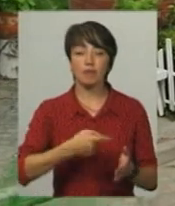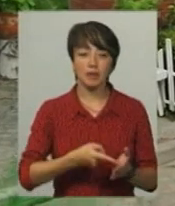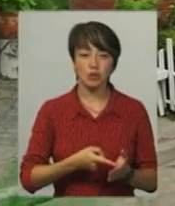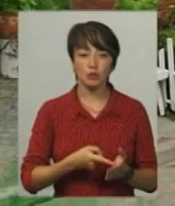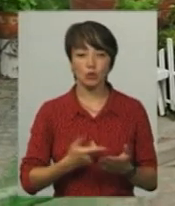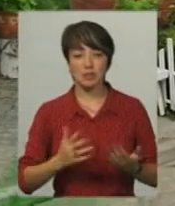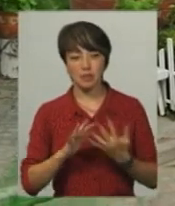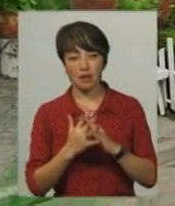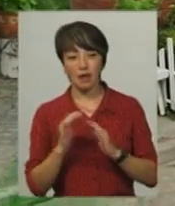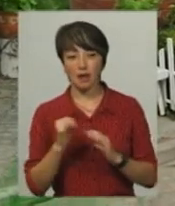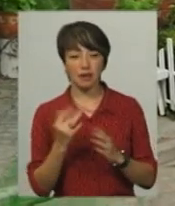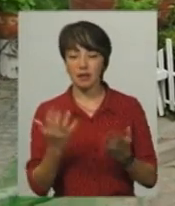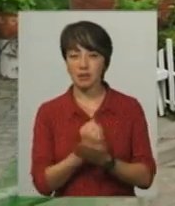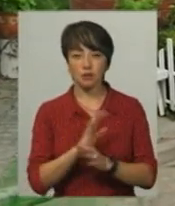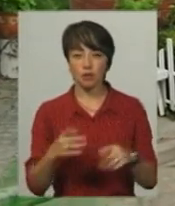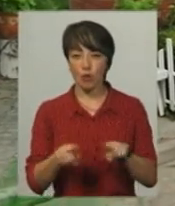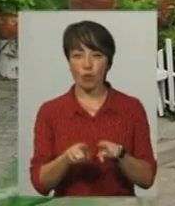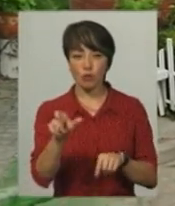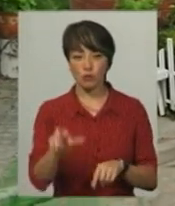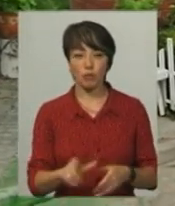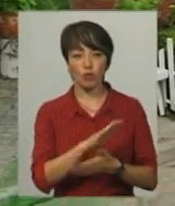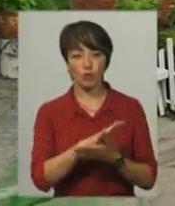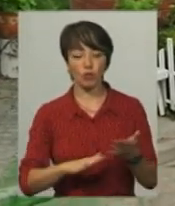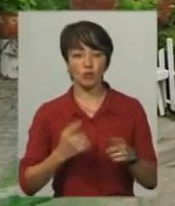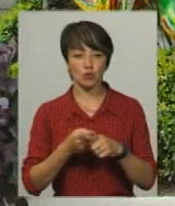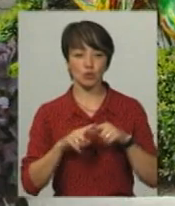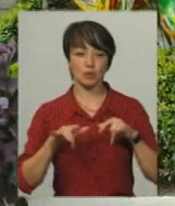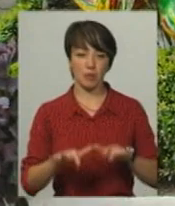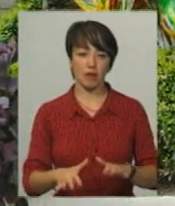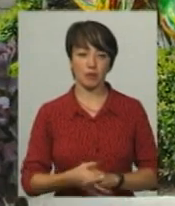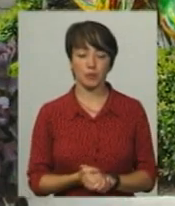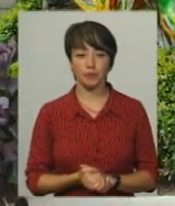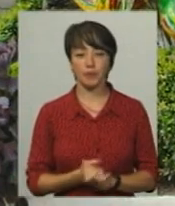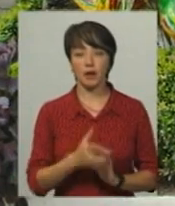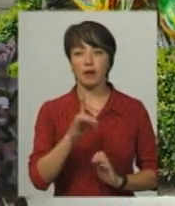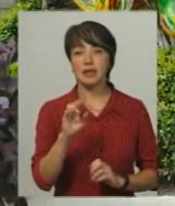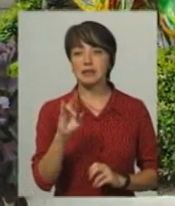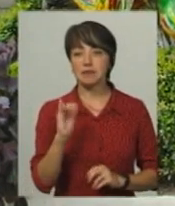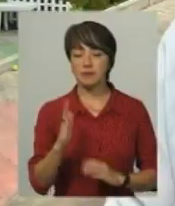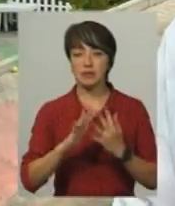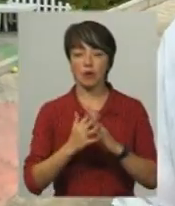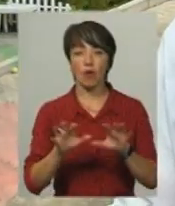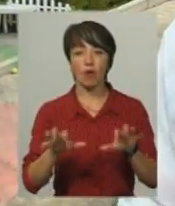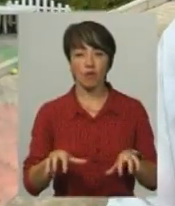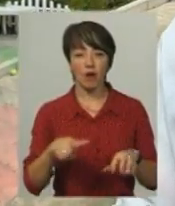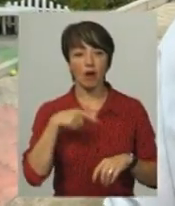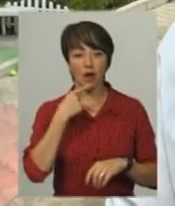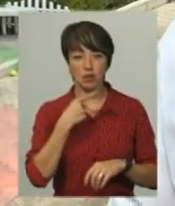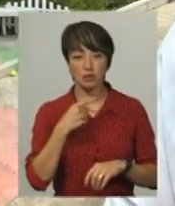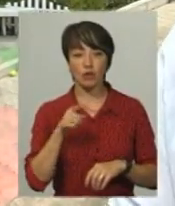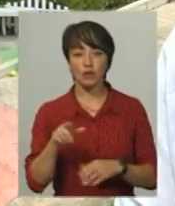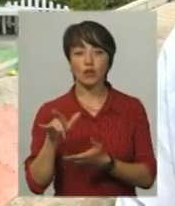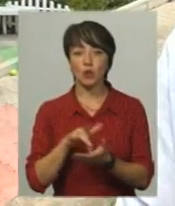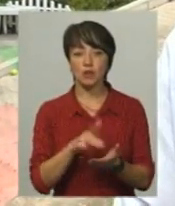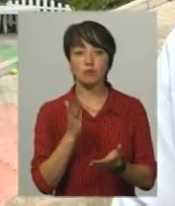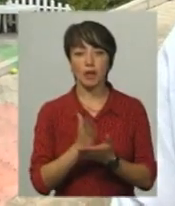І не знайшлося такої особи, яка би продовжила цю справу. Грицівський селищний голова Людмила Тіфенбах каже, у сільського